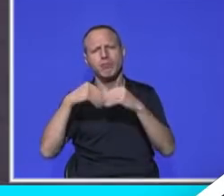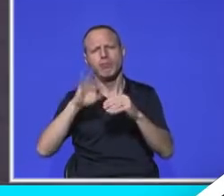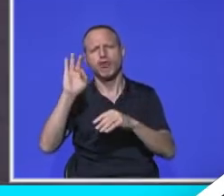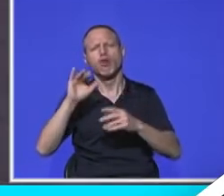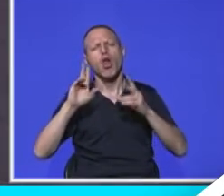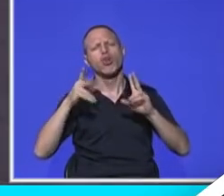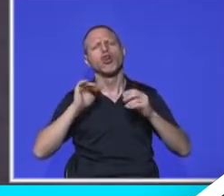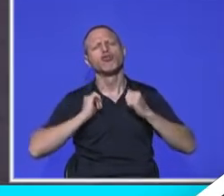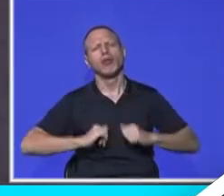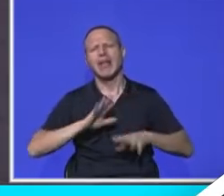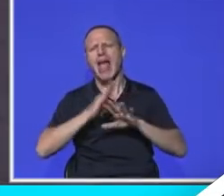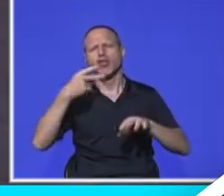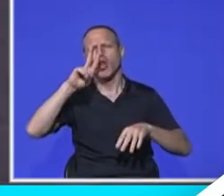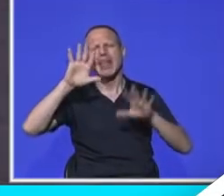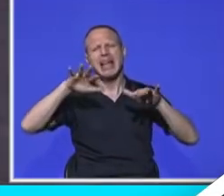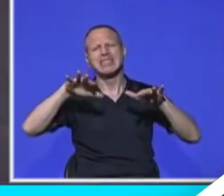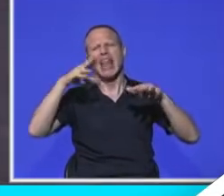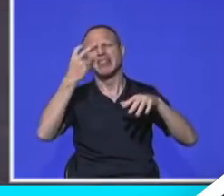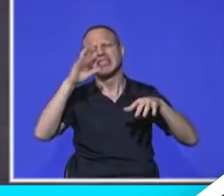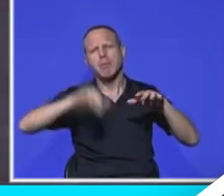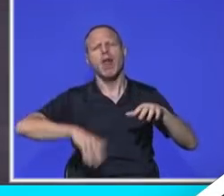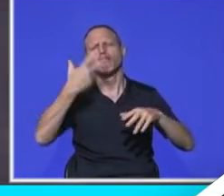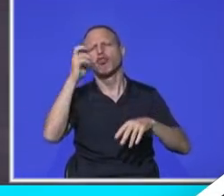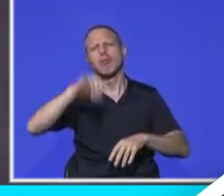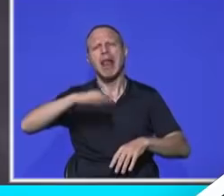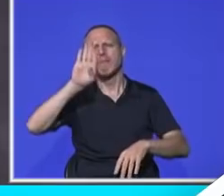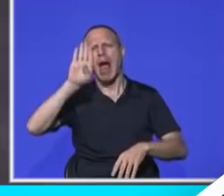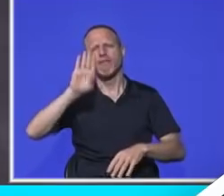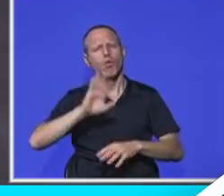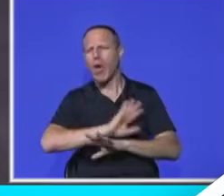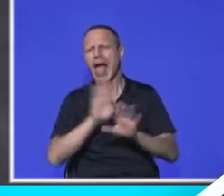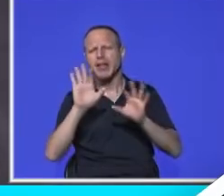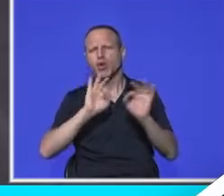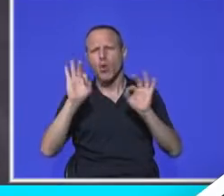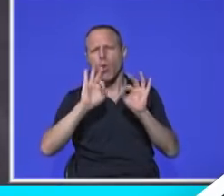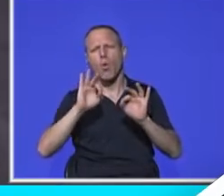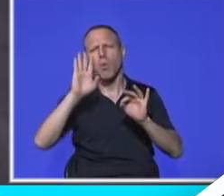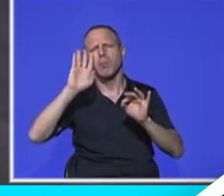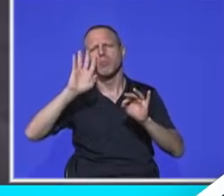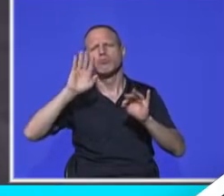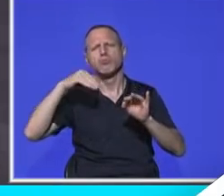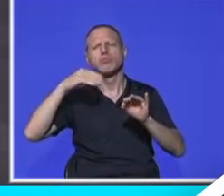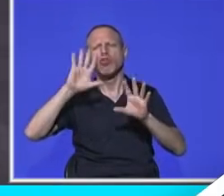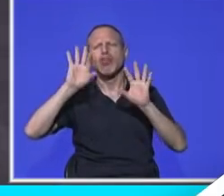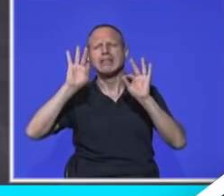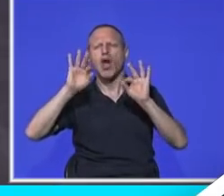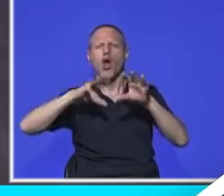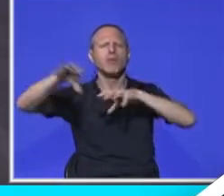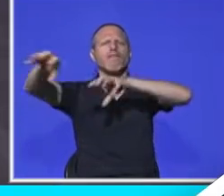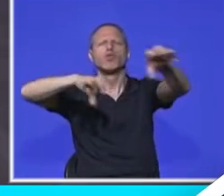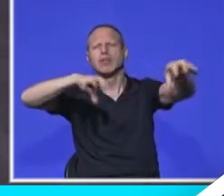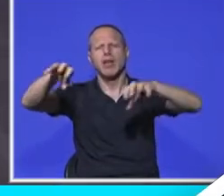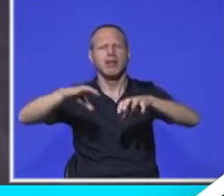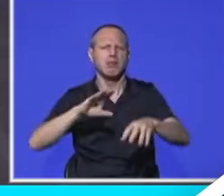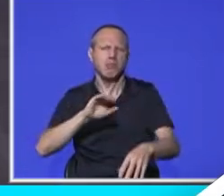יותר 10,000, 20,000, 30,000 בבלפור, אין כלום, יש כמה עשרות, אז שהחבר'ה מפוזרים, הם לא מציקים לו. מצידו